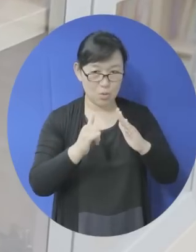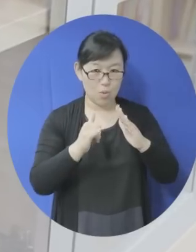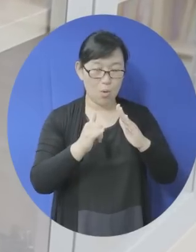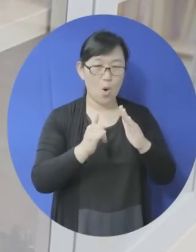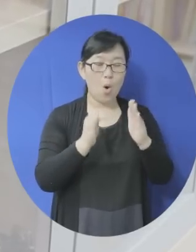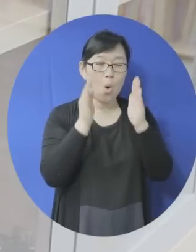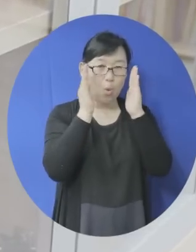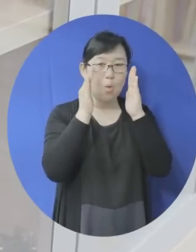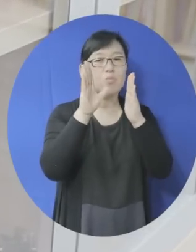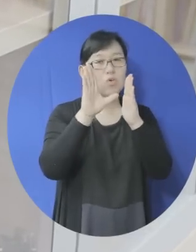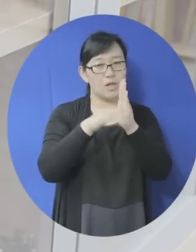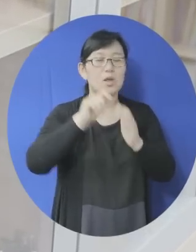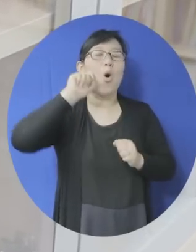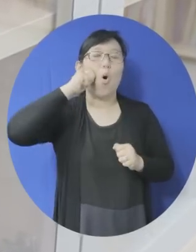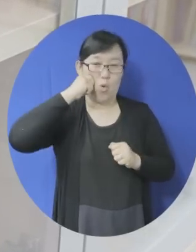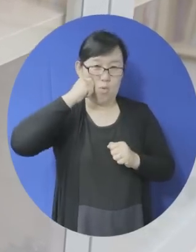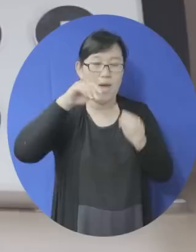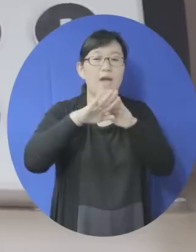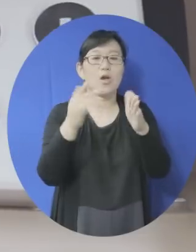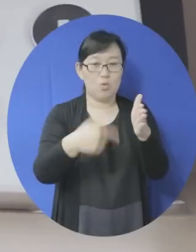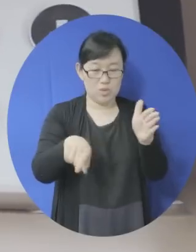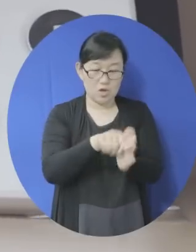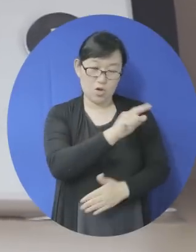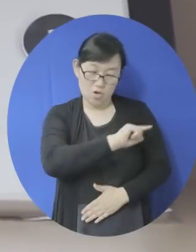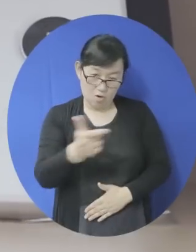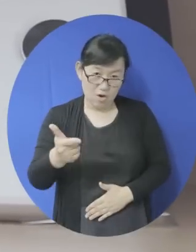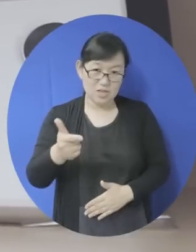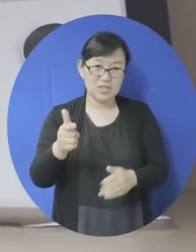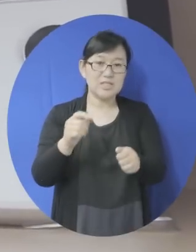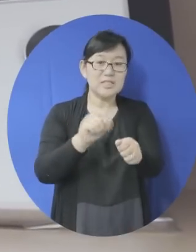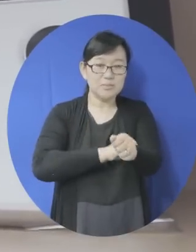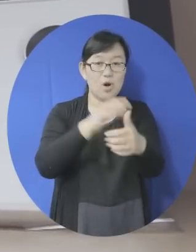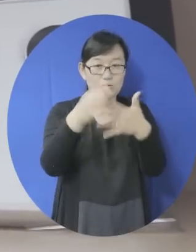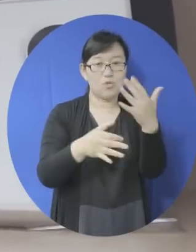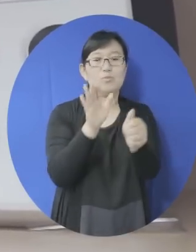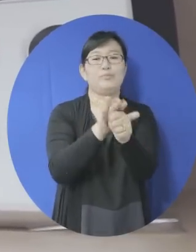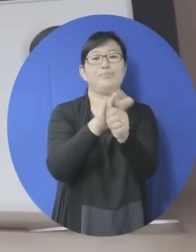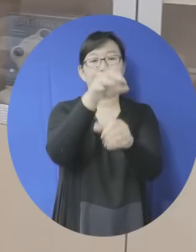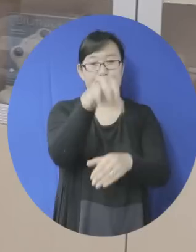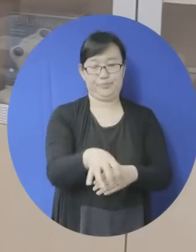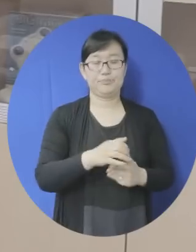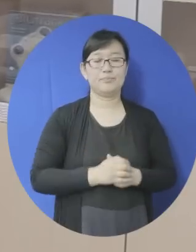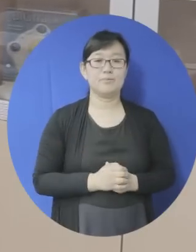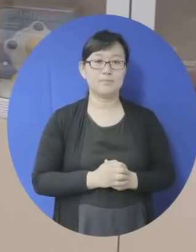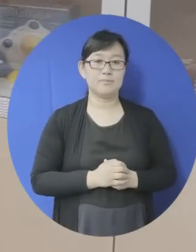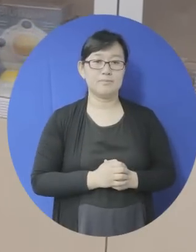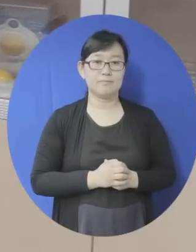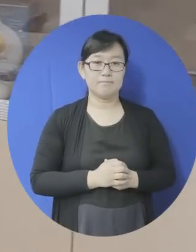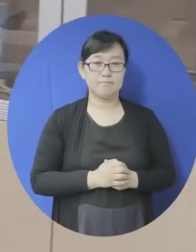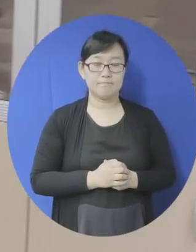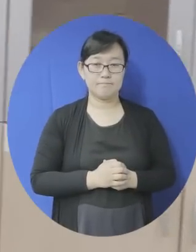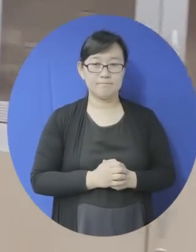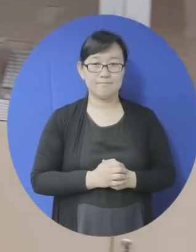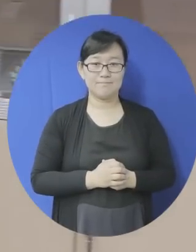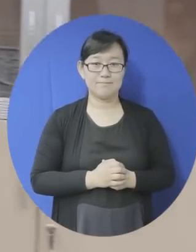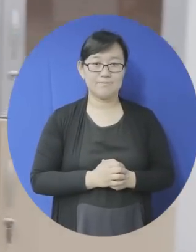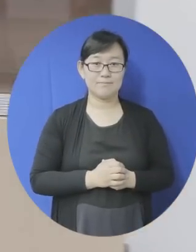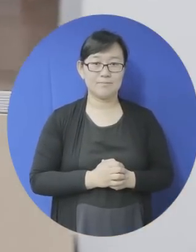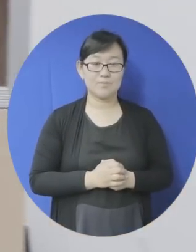가족이 교육을 받는 데 어려움이 없도록 다양한 특수교육 지원 서비스를 제공하고 있는 곳입니다.